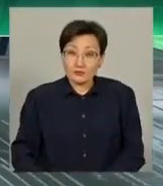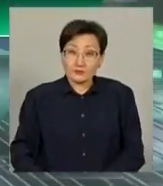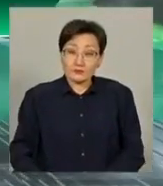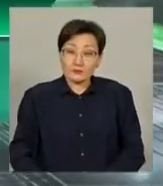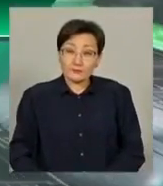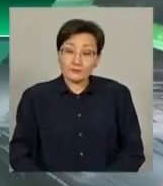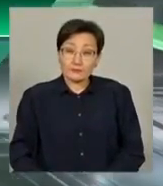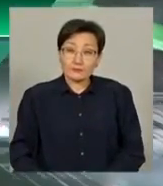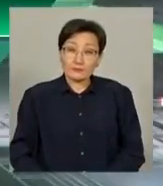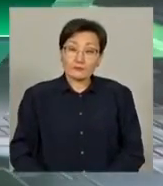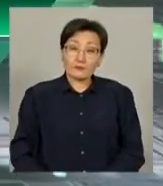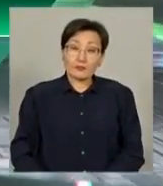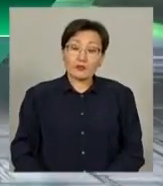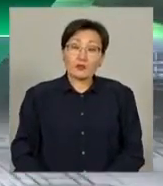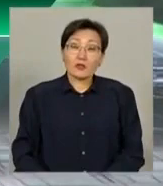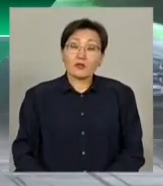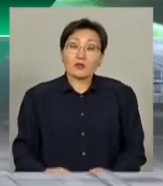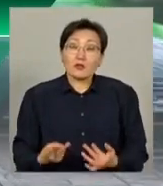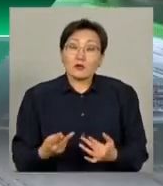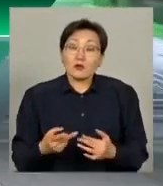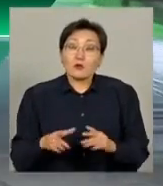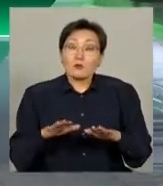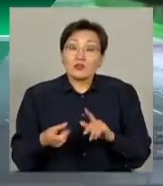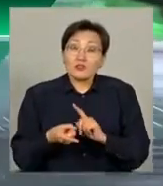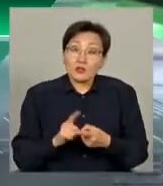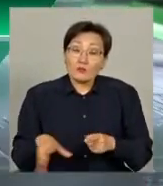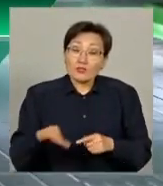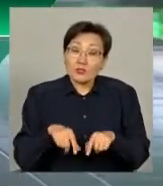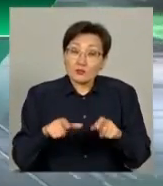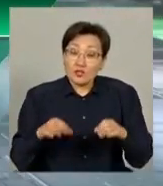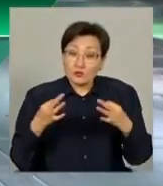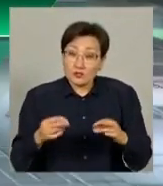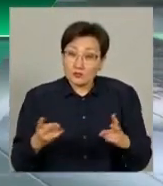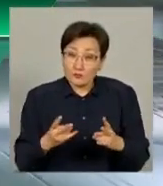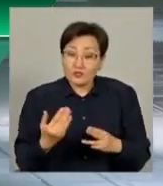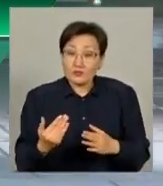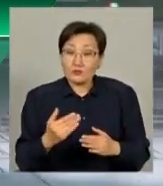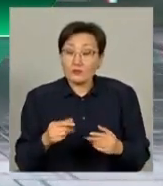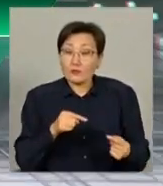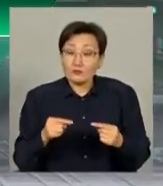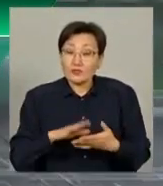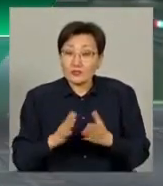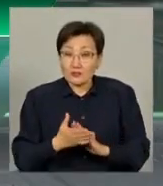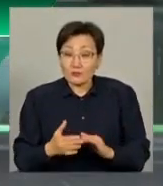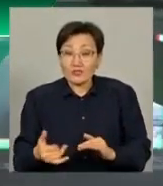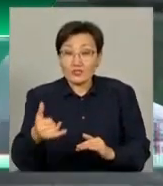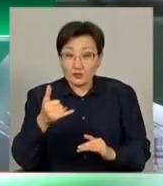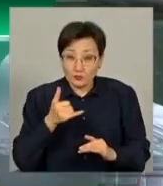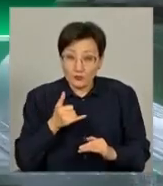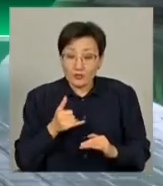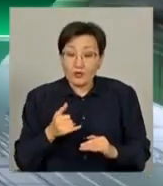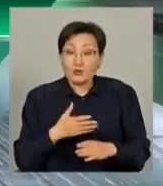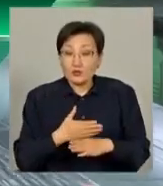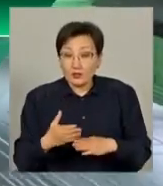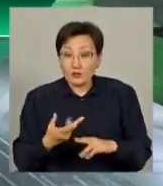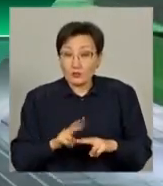домов не соглашаются. Қоқыс алаңшасының орнын ауыстыру бойынша барлық тұрғындардың рұқсаты қажет. Сіздер өзара келісіп бізге хабарлассаңыздар, сонан соң